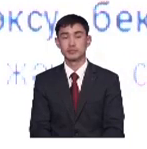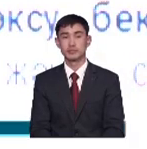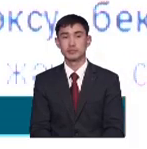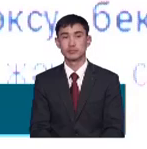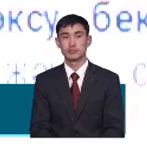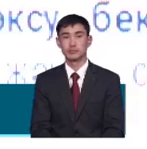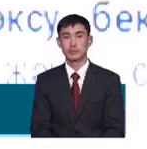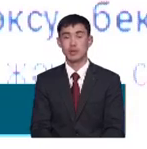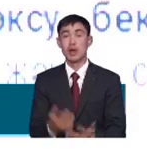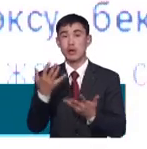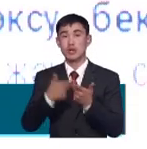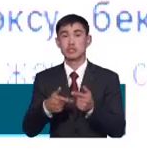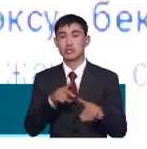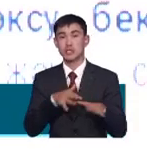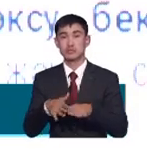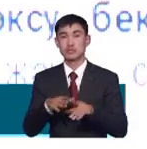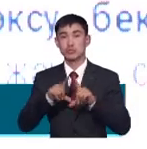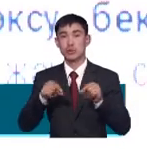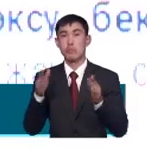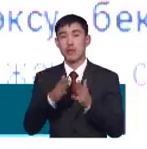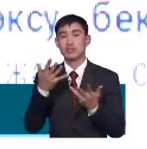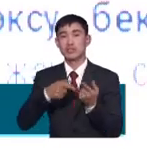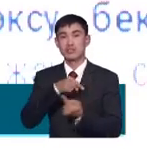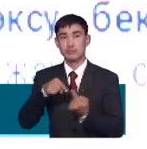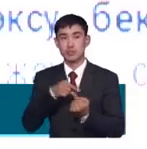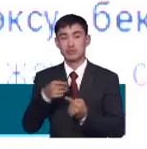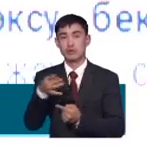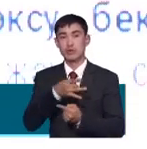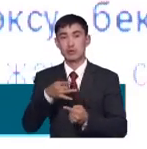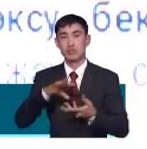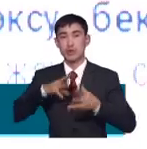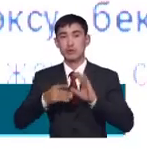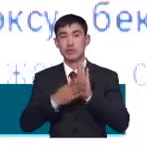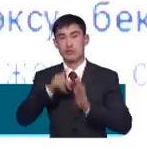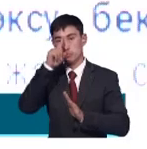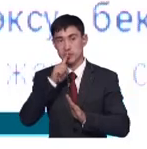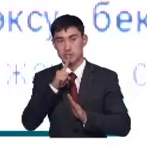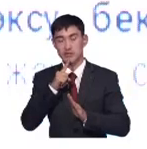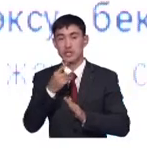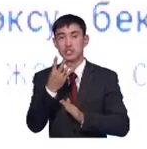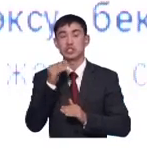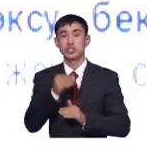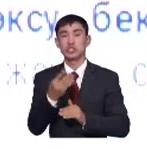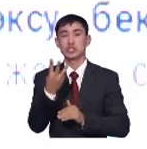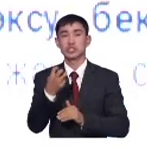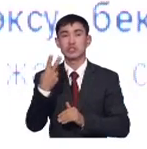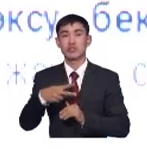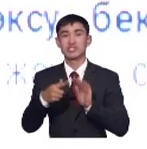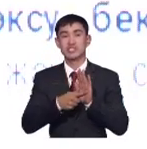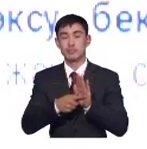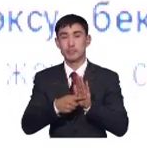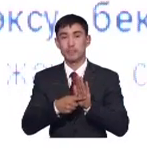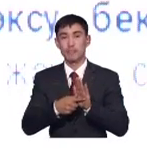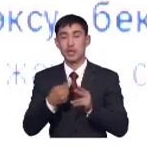воды количество действующих субъектов малого и среднего бизнеса в районе по итогам 9 месяцев составило 4327